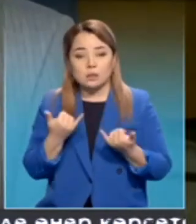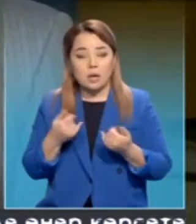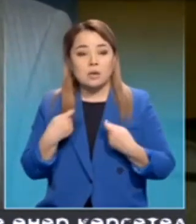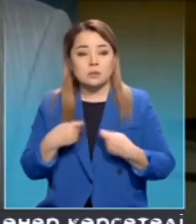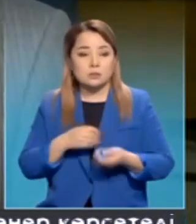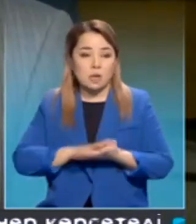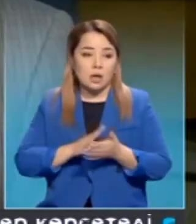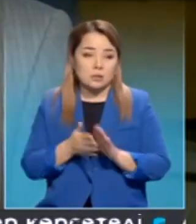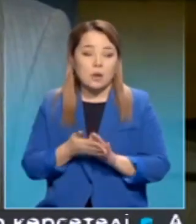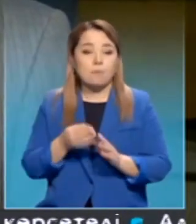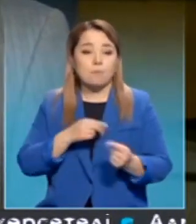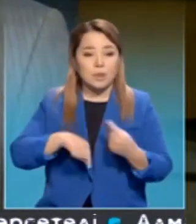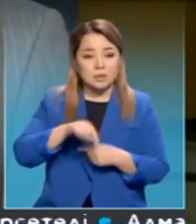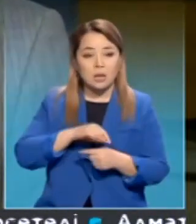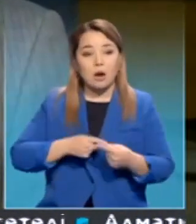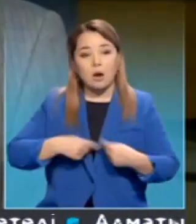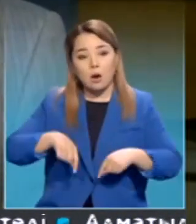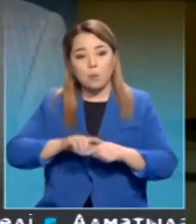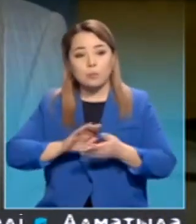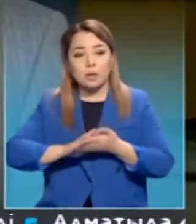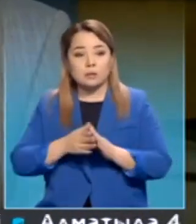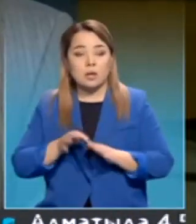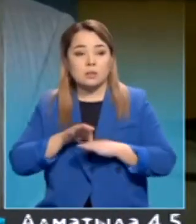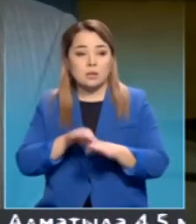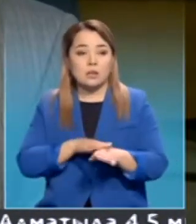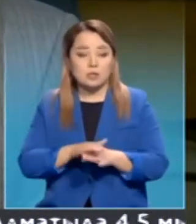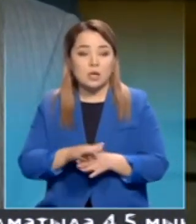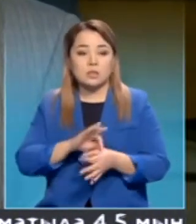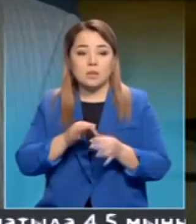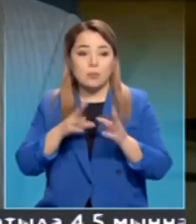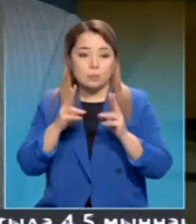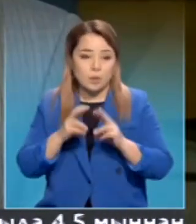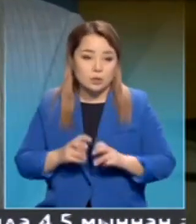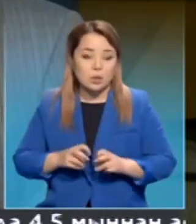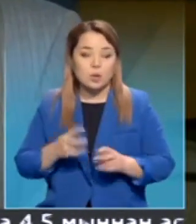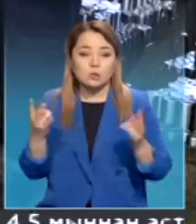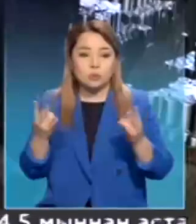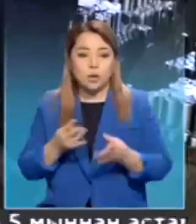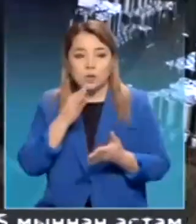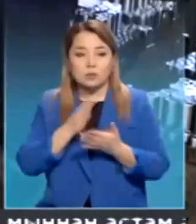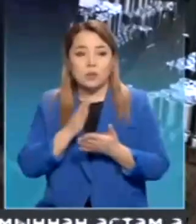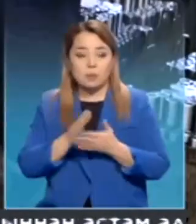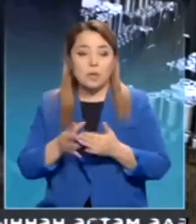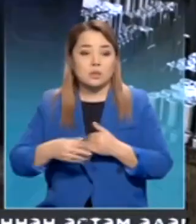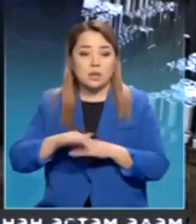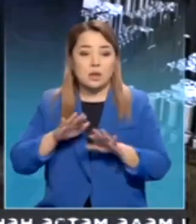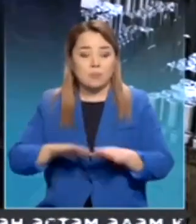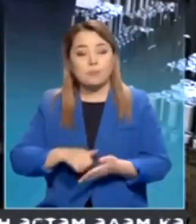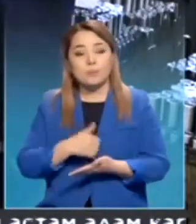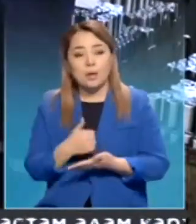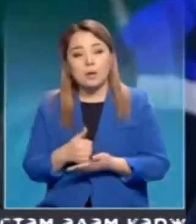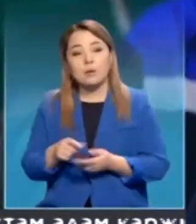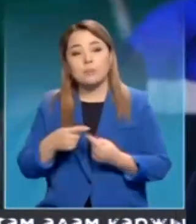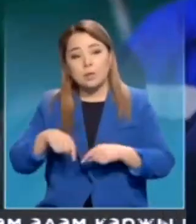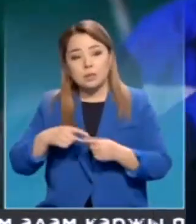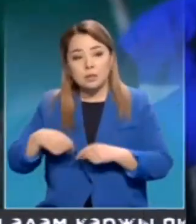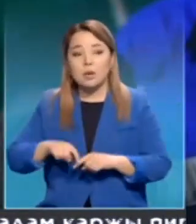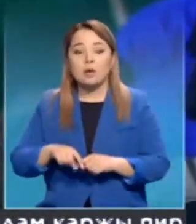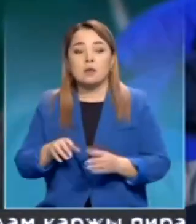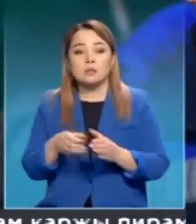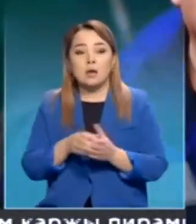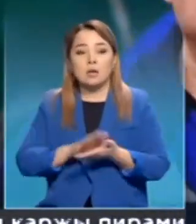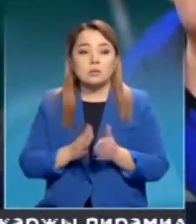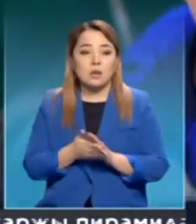сатып алу әдісі бизнес қауымдастықтарымен келісілген. Мәселе жіті тексеруді қажет етеді. Жергілікті билік болса, мекемелер арасындағы